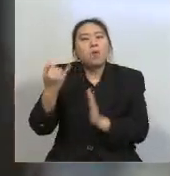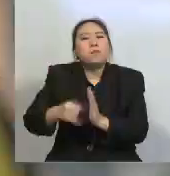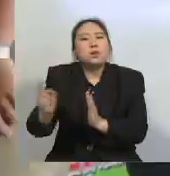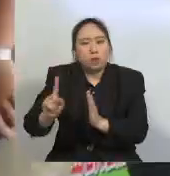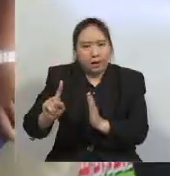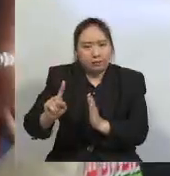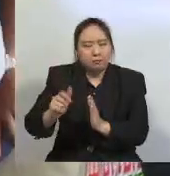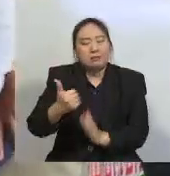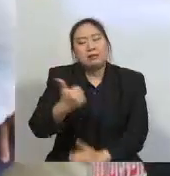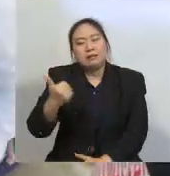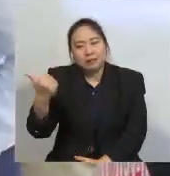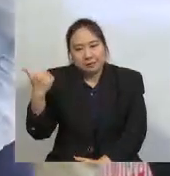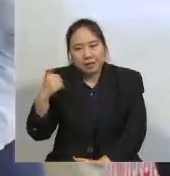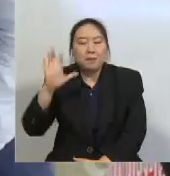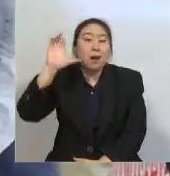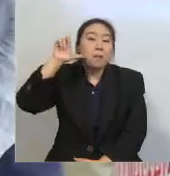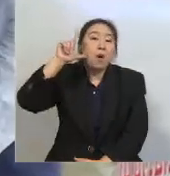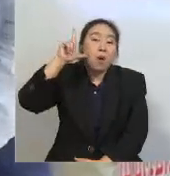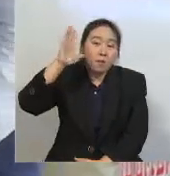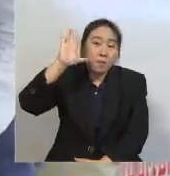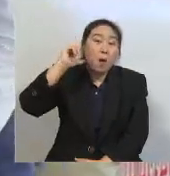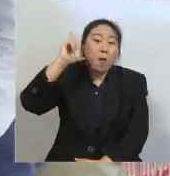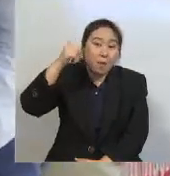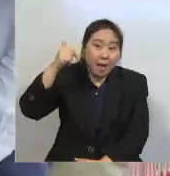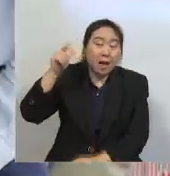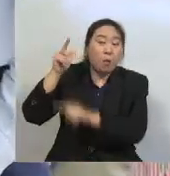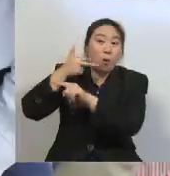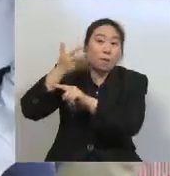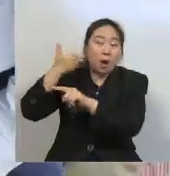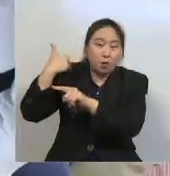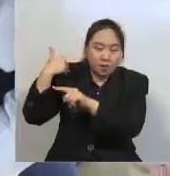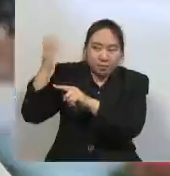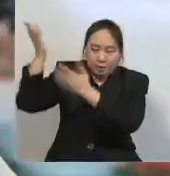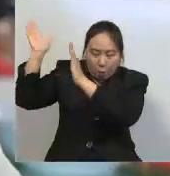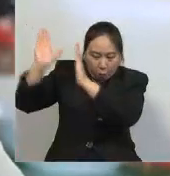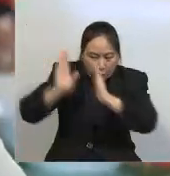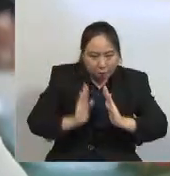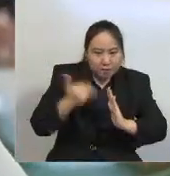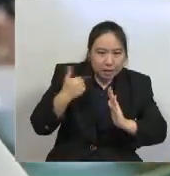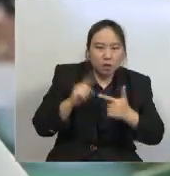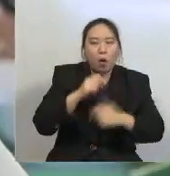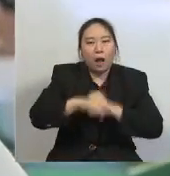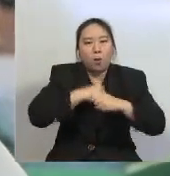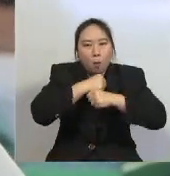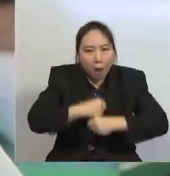จจัยอื่นๆทั้งกรรมพันธุ์อายุมากขึ้นรวมถึงขาดการออกกำลังกาย